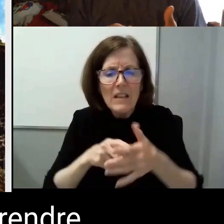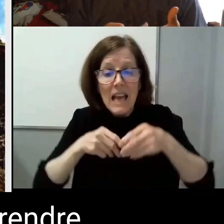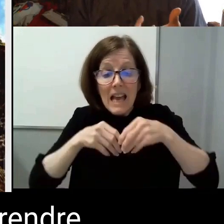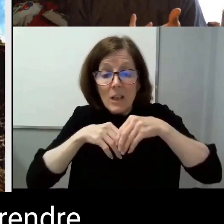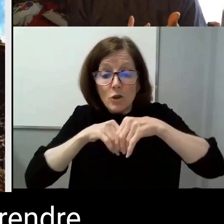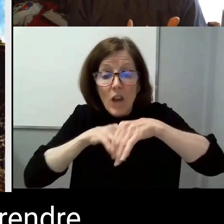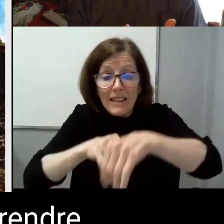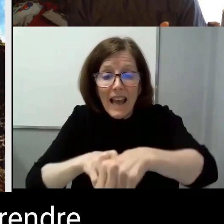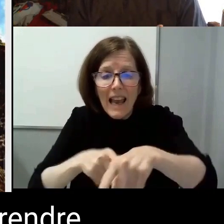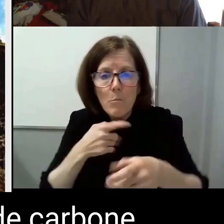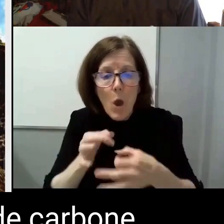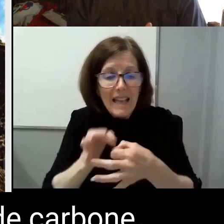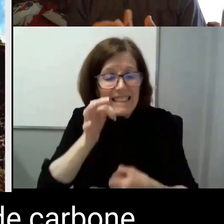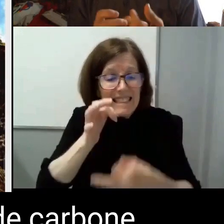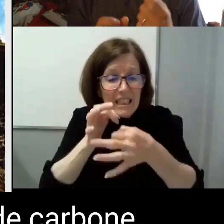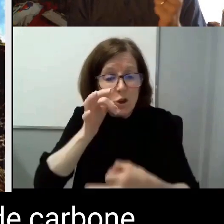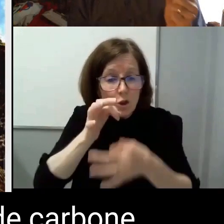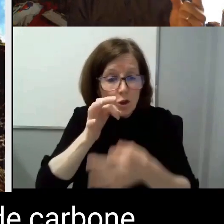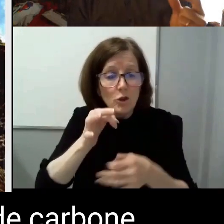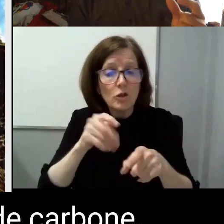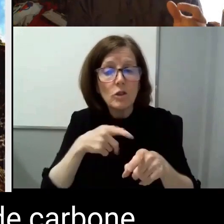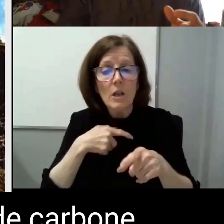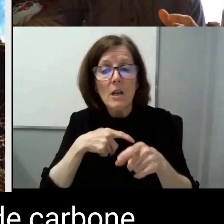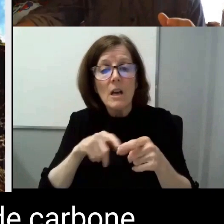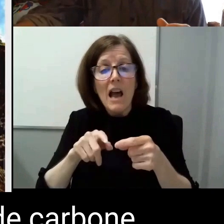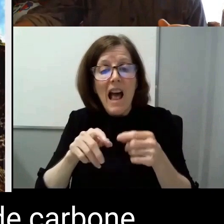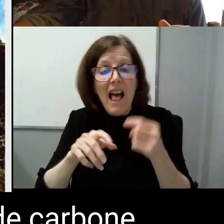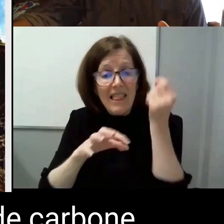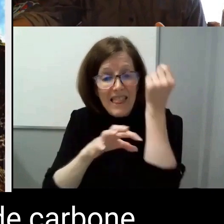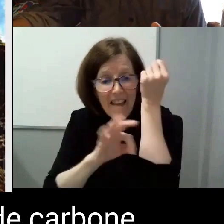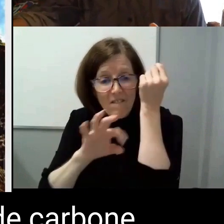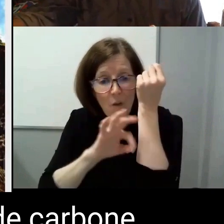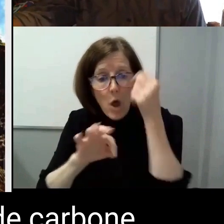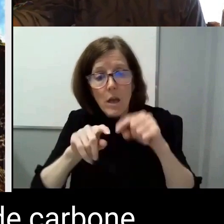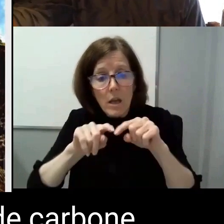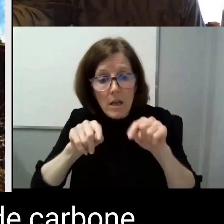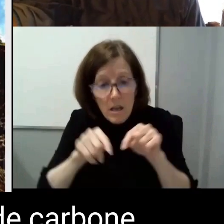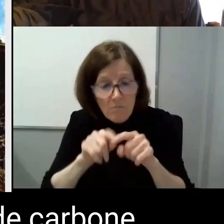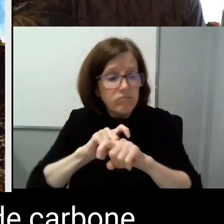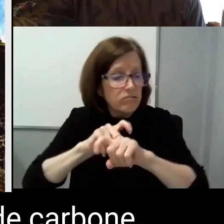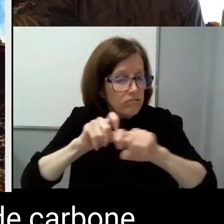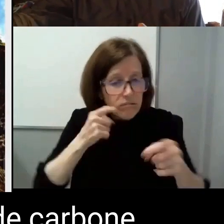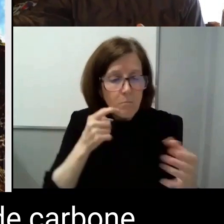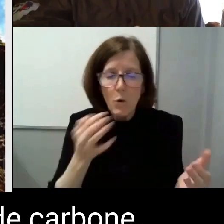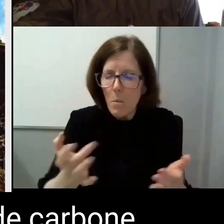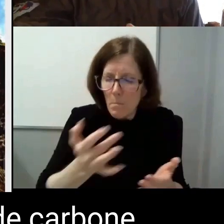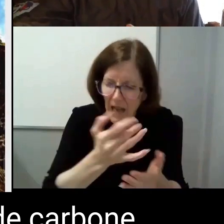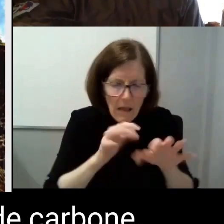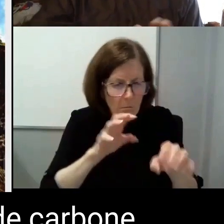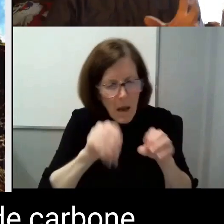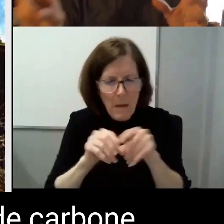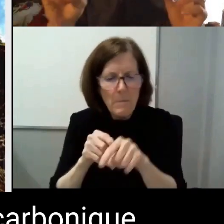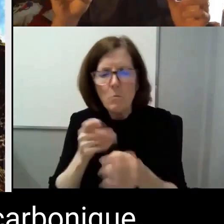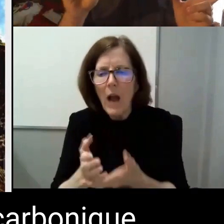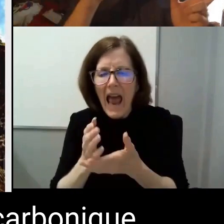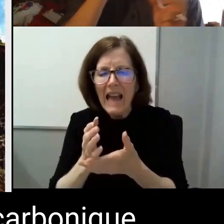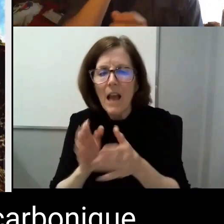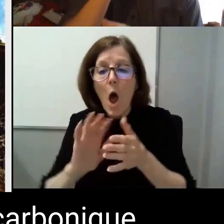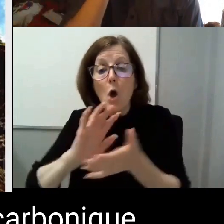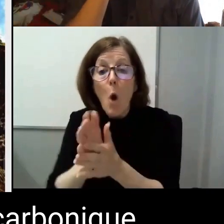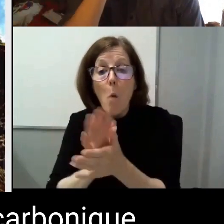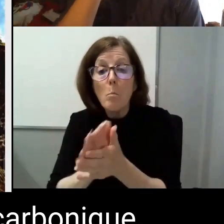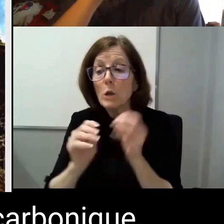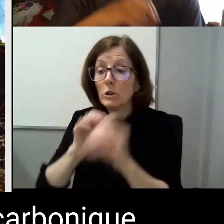les branches, les feuilles. Ils se nourrissent de chaînes de carbone. Donc, on peut prendre tout ce qui irait au compost comme un